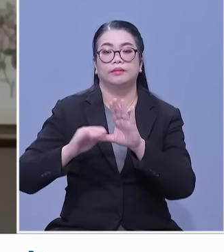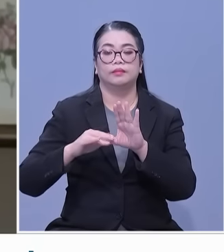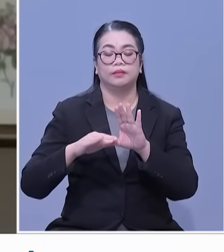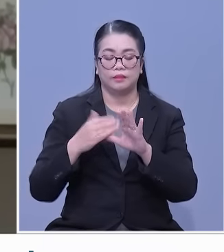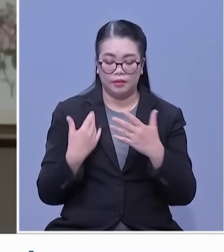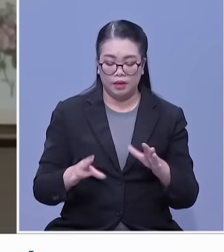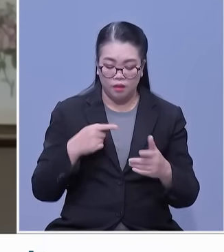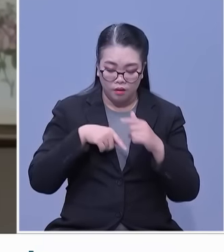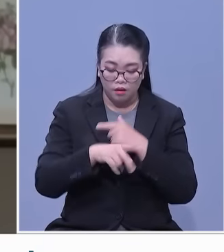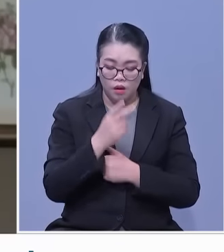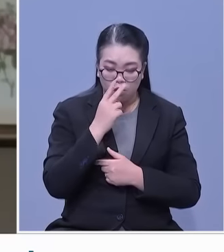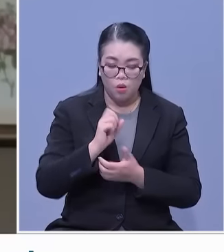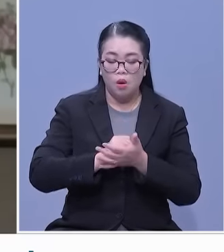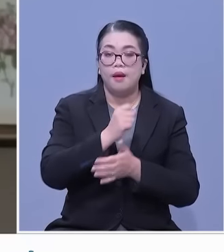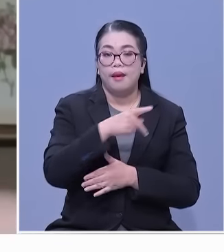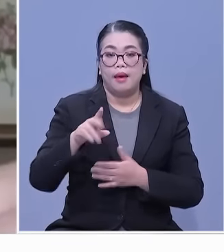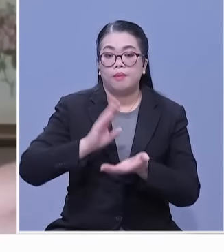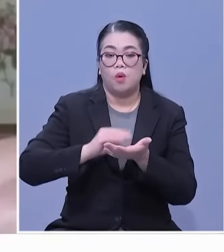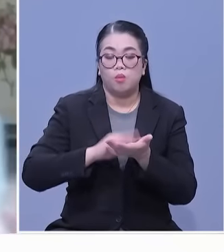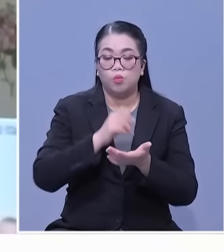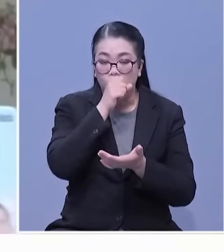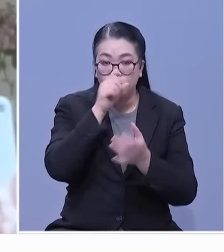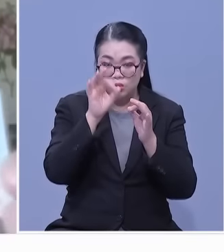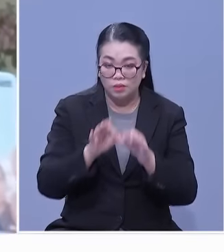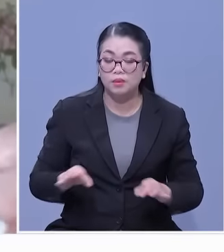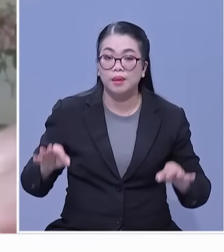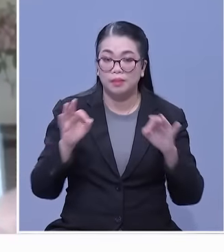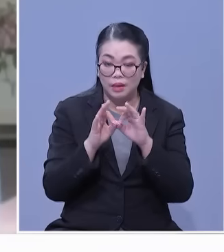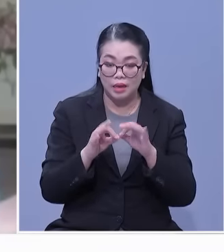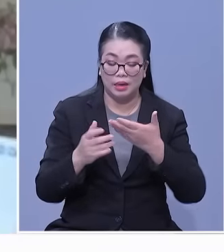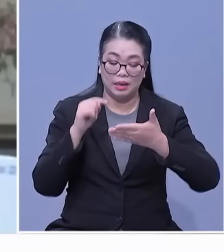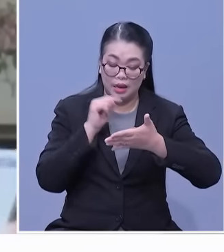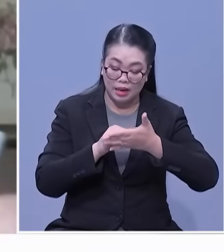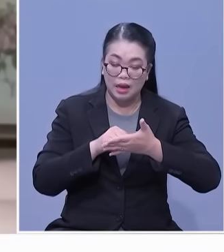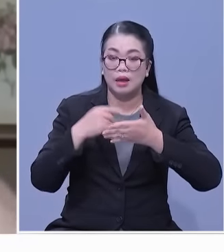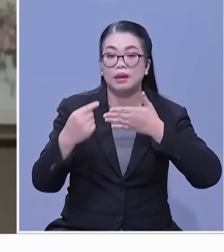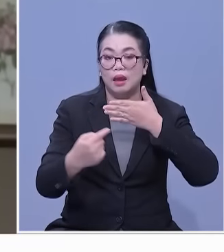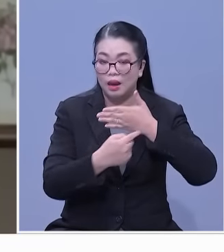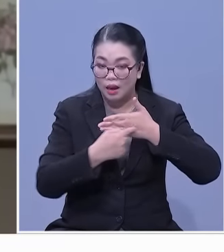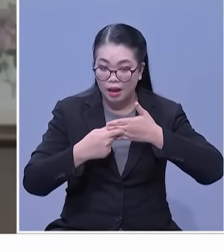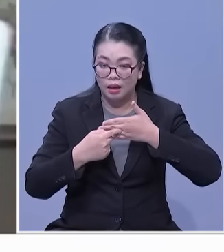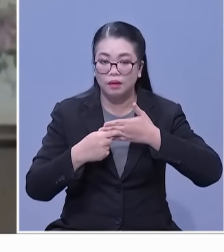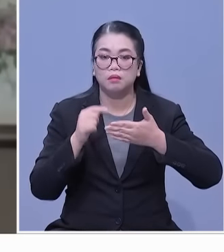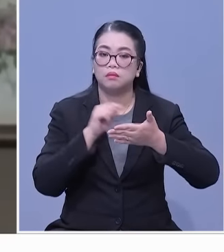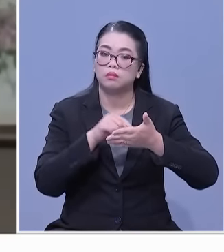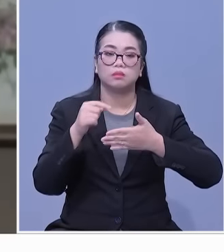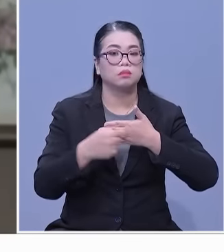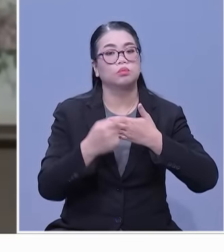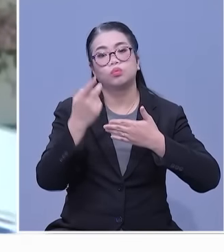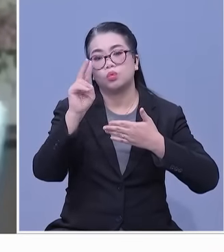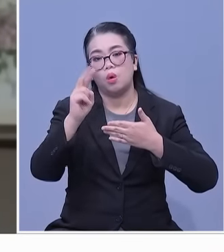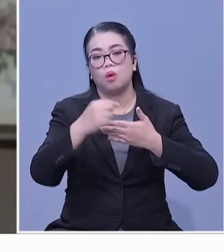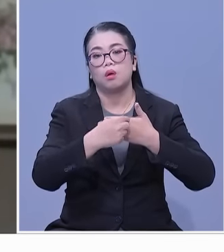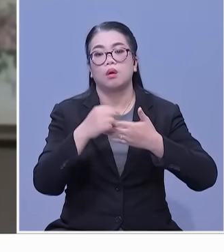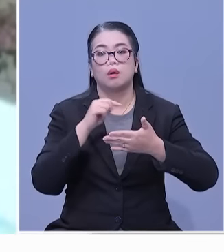ไปูในแอปทางรัฐนั้นนมันเป็นข้อมูลส่วนบุคคลที่สำคัญมากนอกจากด้านหน้าแบบประชาชนยังมีด้านหลังฮะด้านหลังึถือว่าเป็นความ